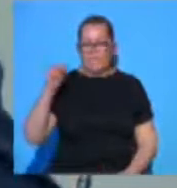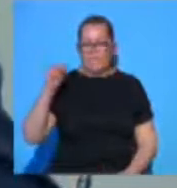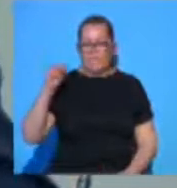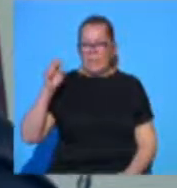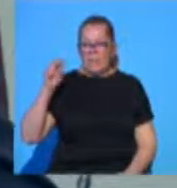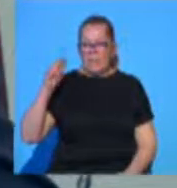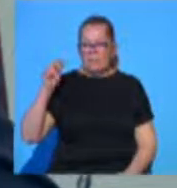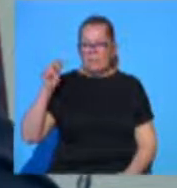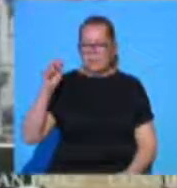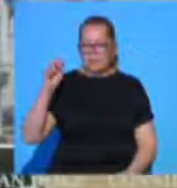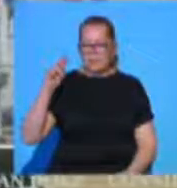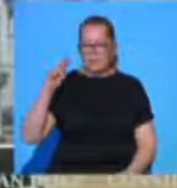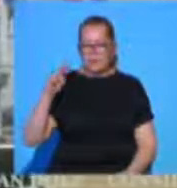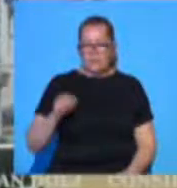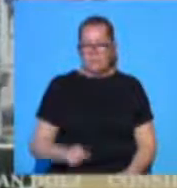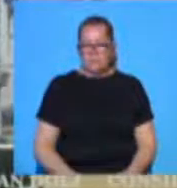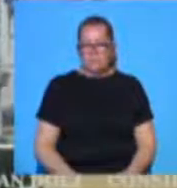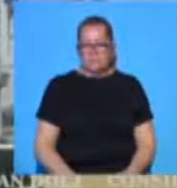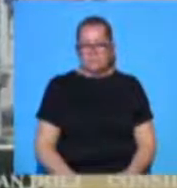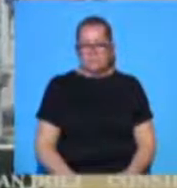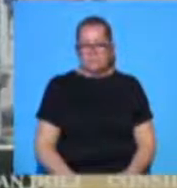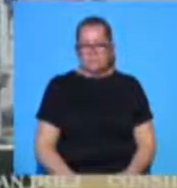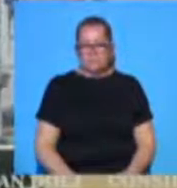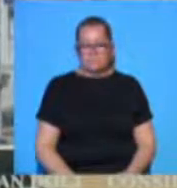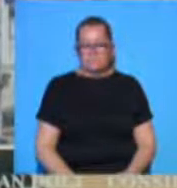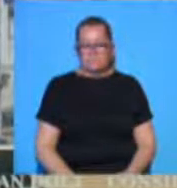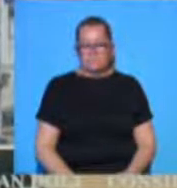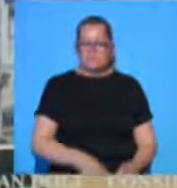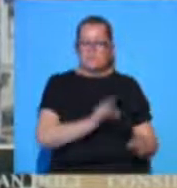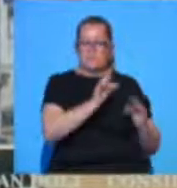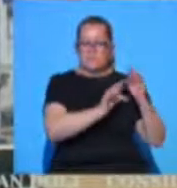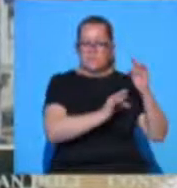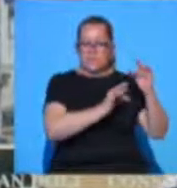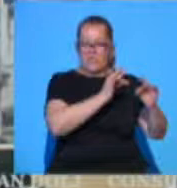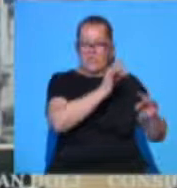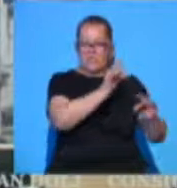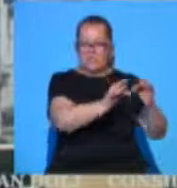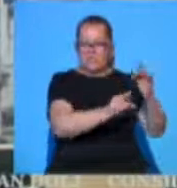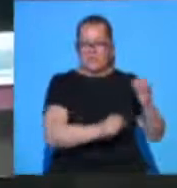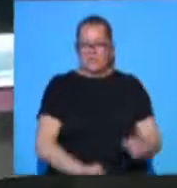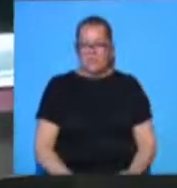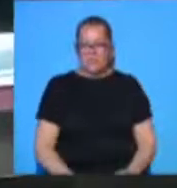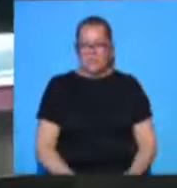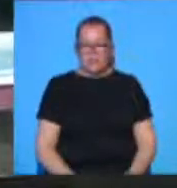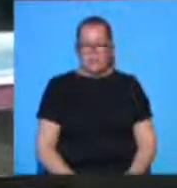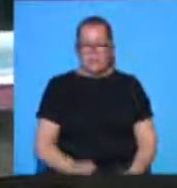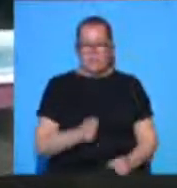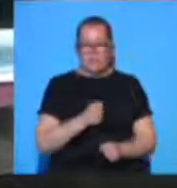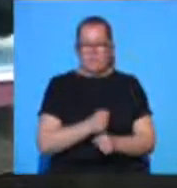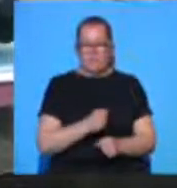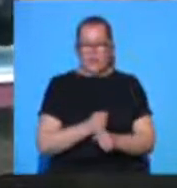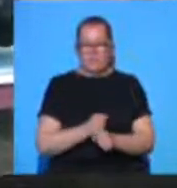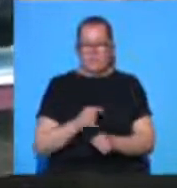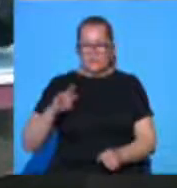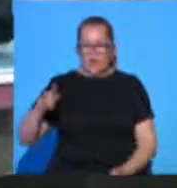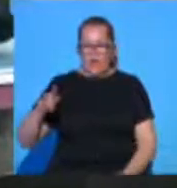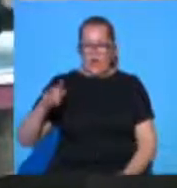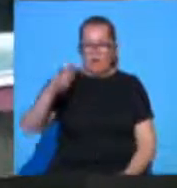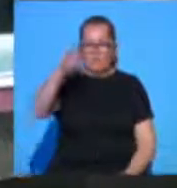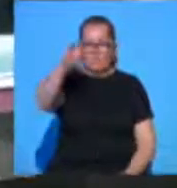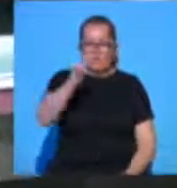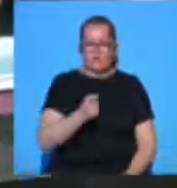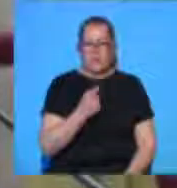transportul aerian prin aeroportul din Craiova, are o tradiție în ce înseamnă fabrica de avioane